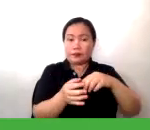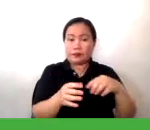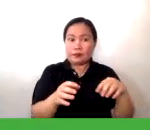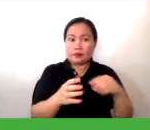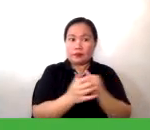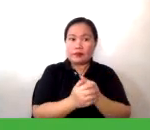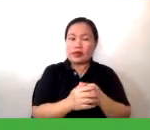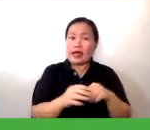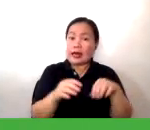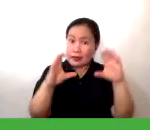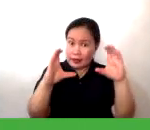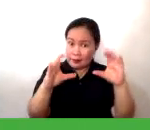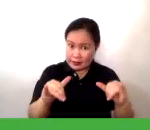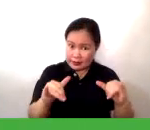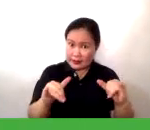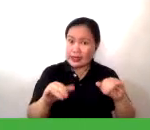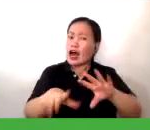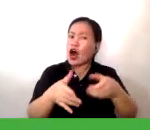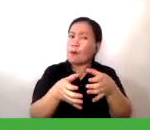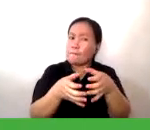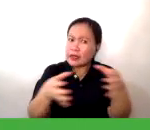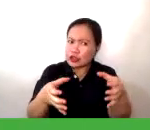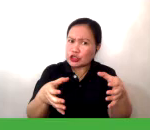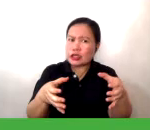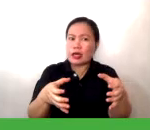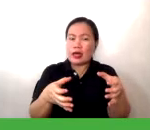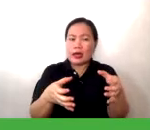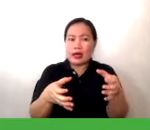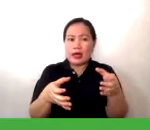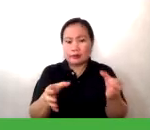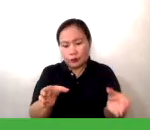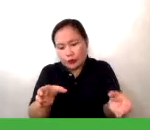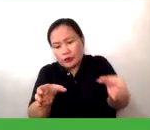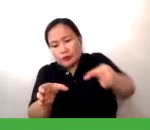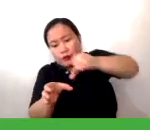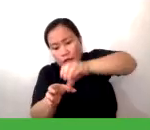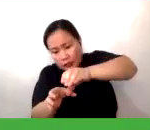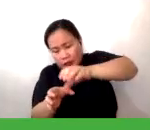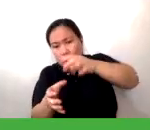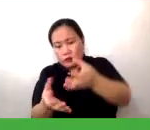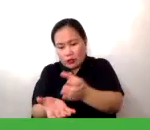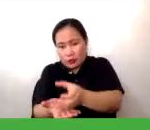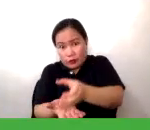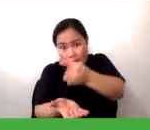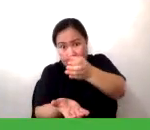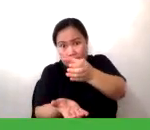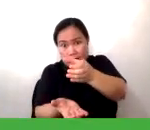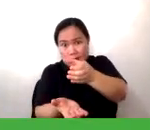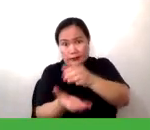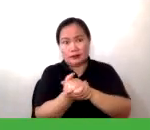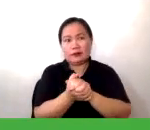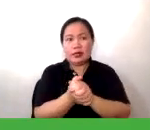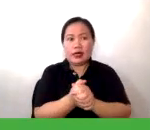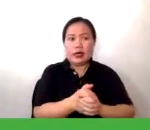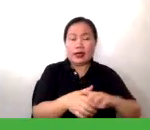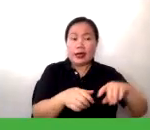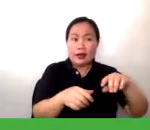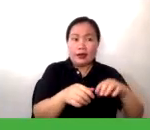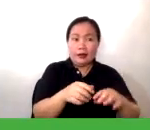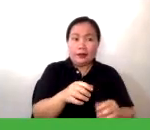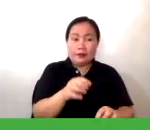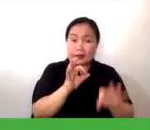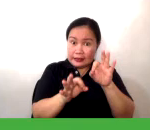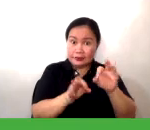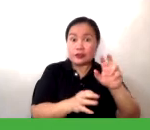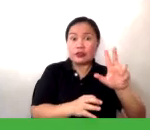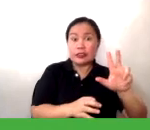capacity, gaano karami yung laman na mailalagay mo sa isang container, okay, capacity po yun. Pero